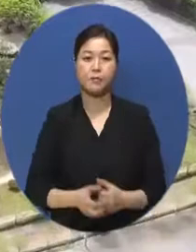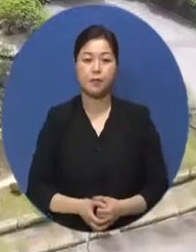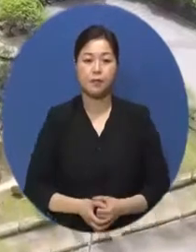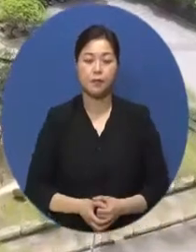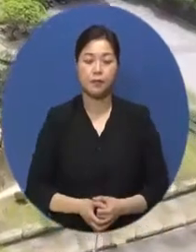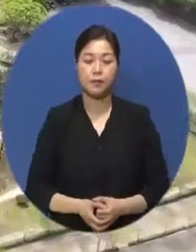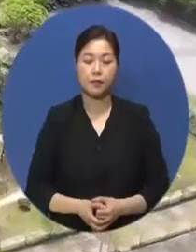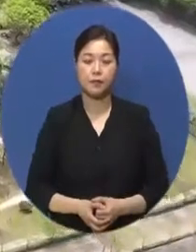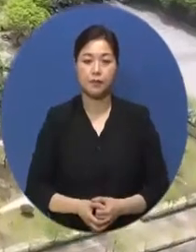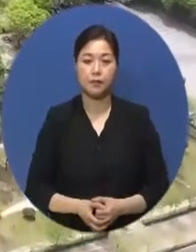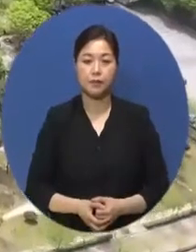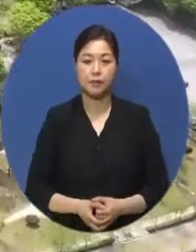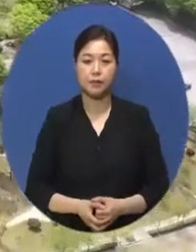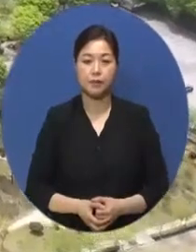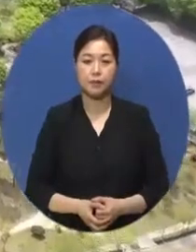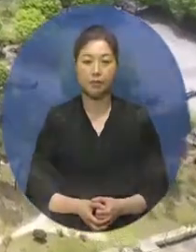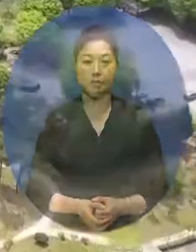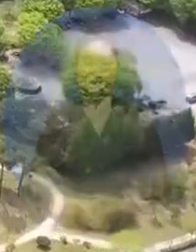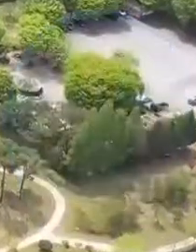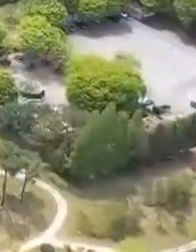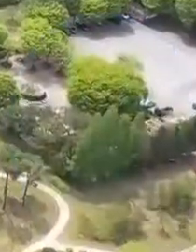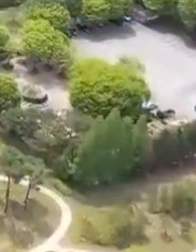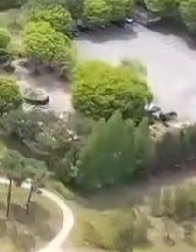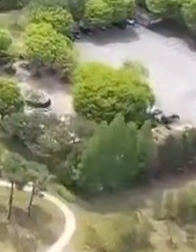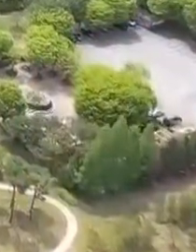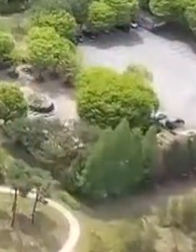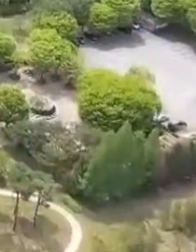지금까지 복지 tv 전북 방송 최정원이 얻습니다